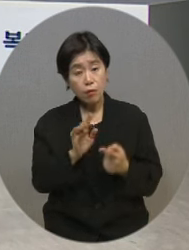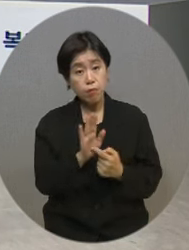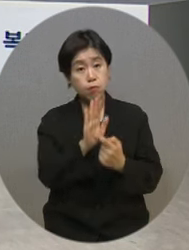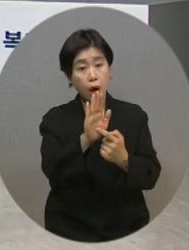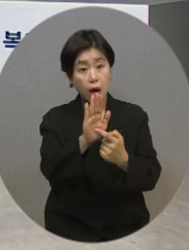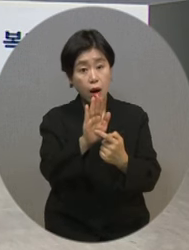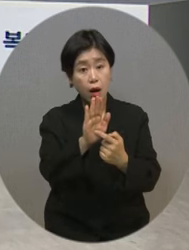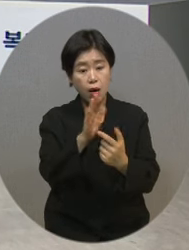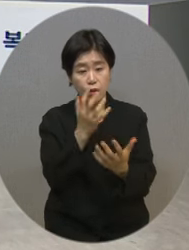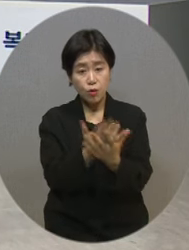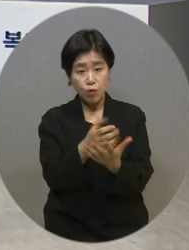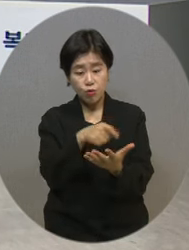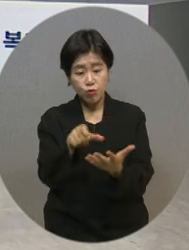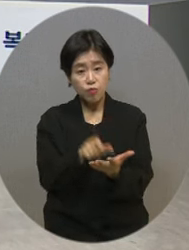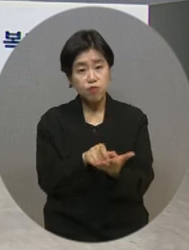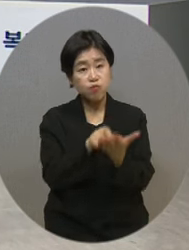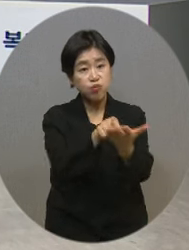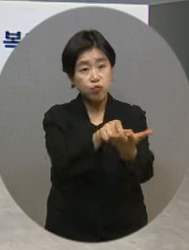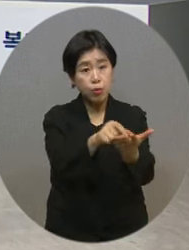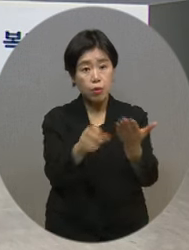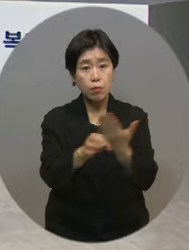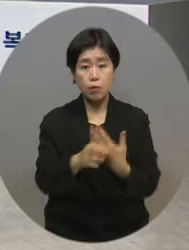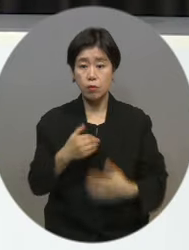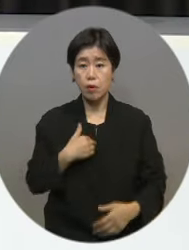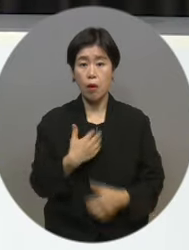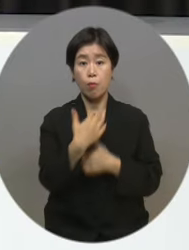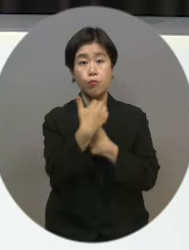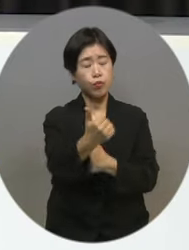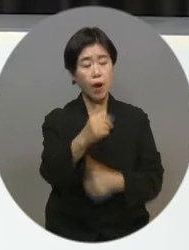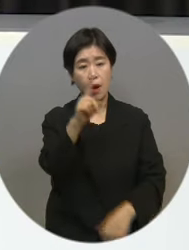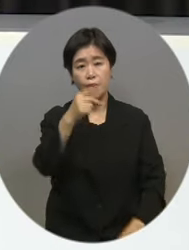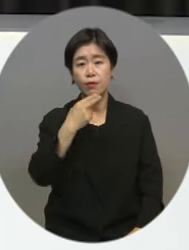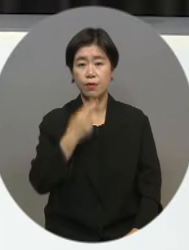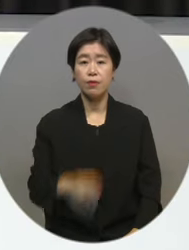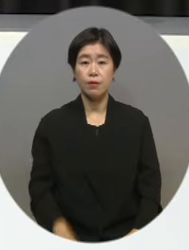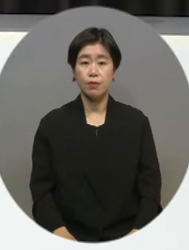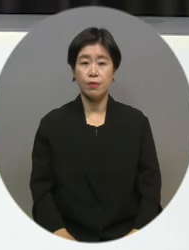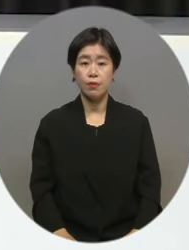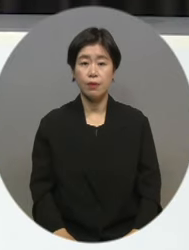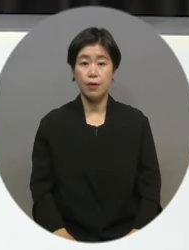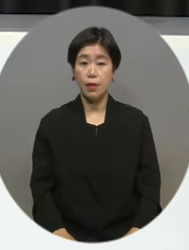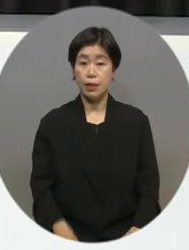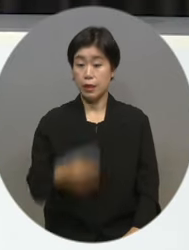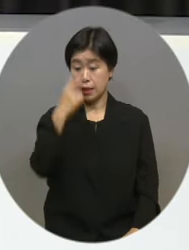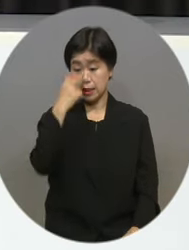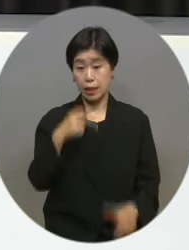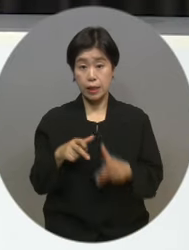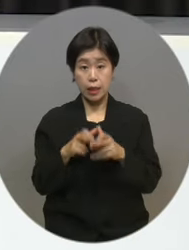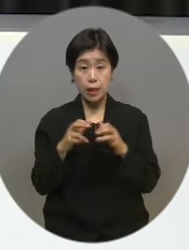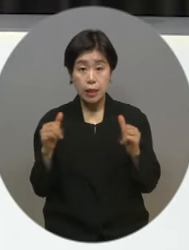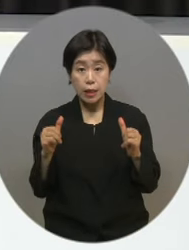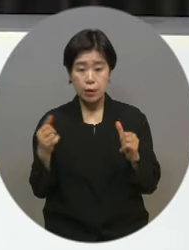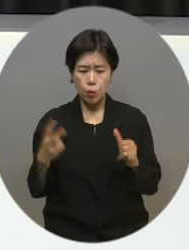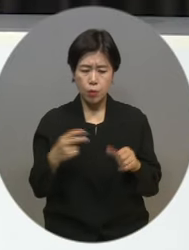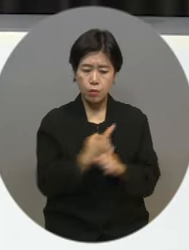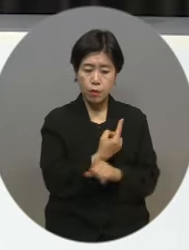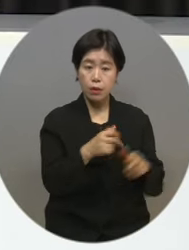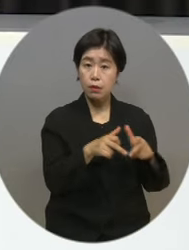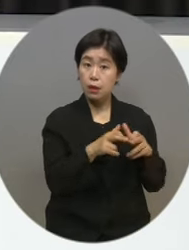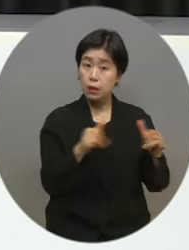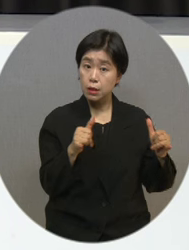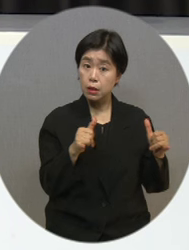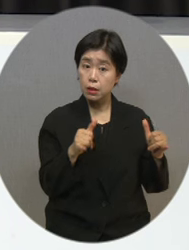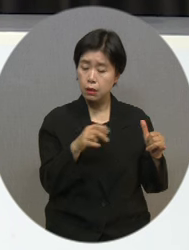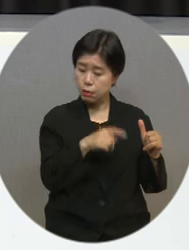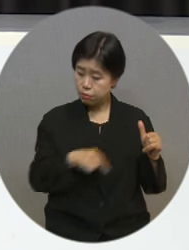하는 순간에 면접도 안 돼요. 예. 그래서 시각장애인이 그리고 장애인이 갈수 있는 곳은 우리